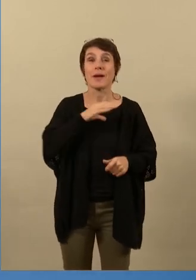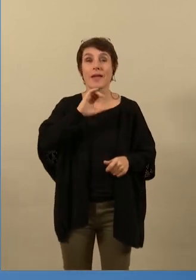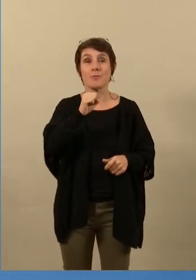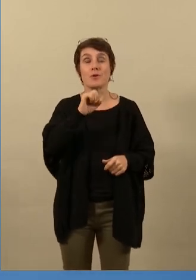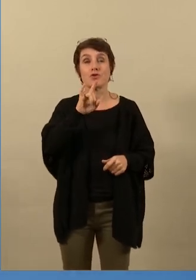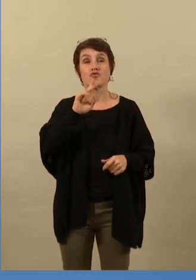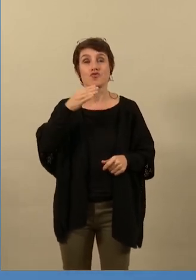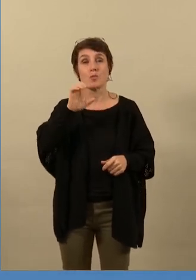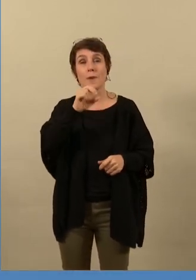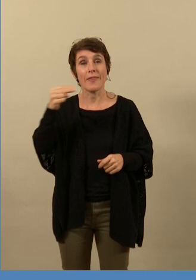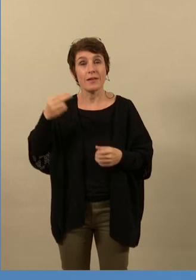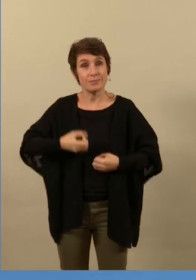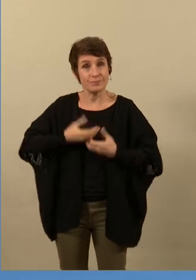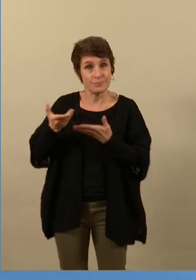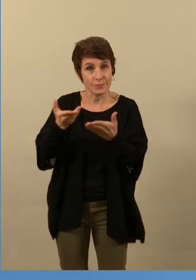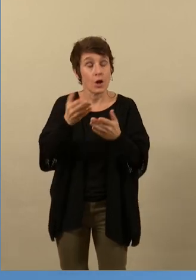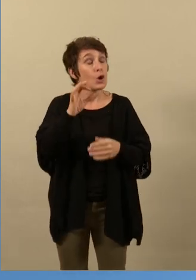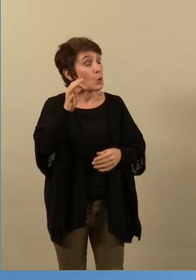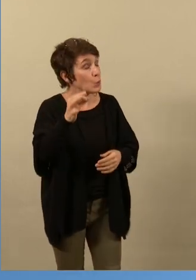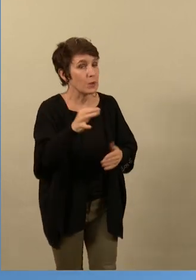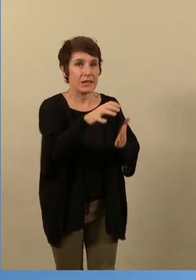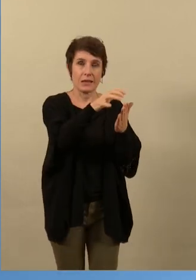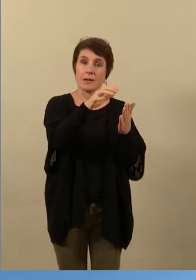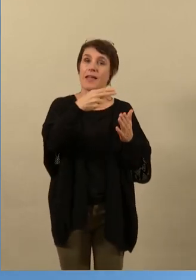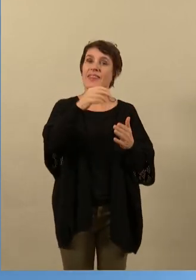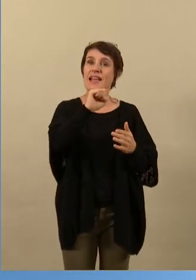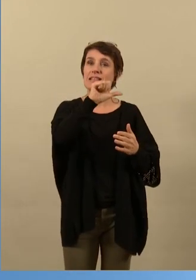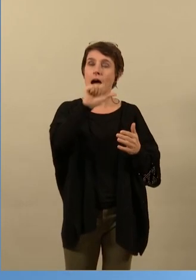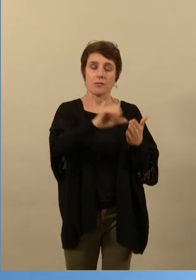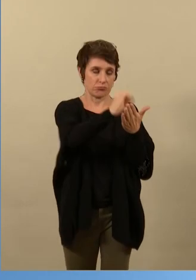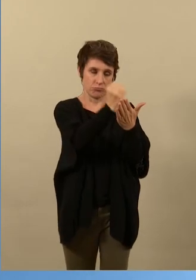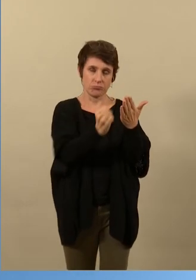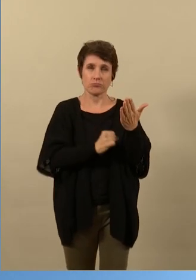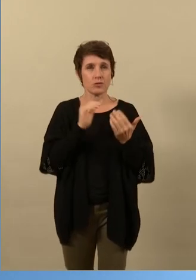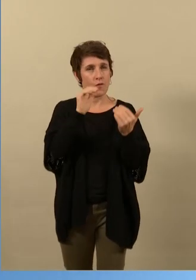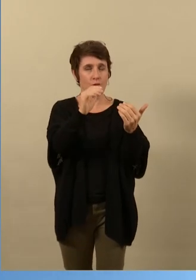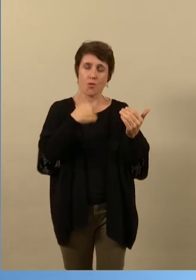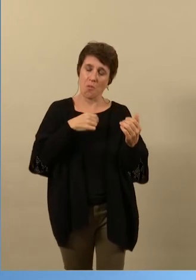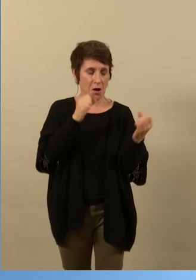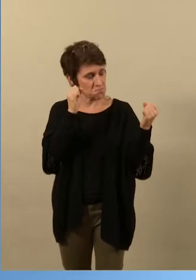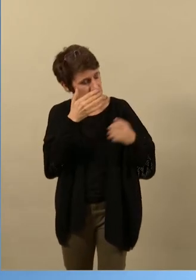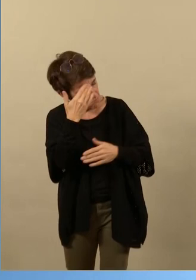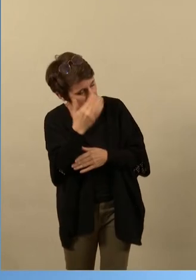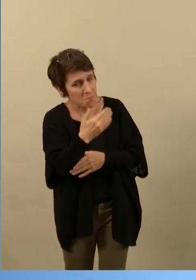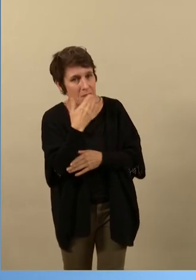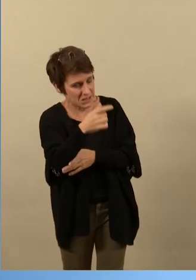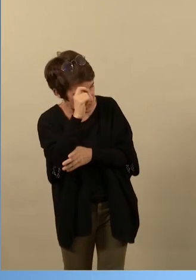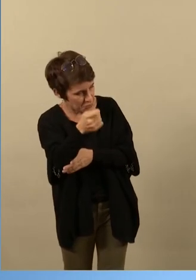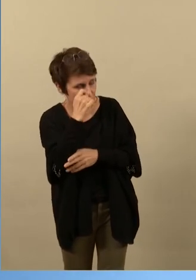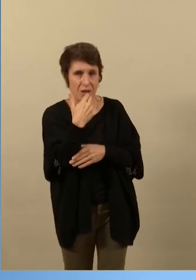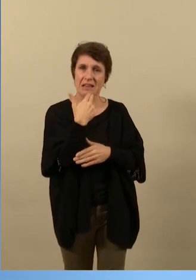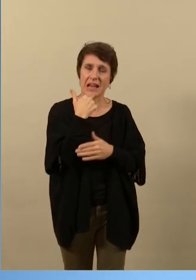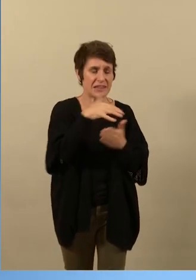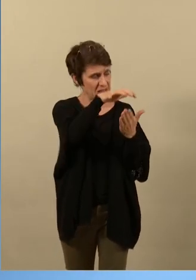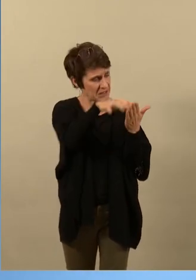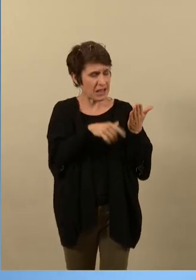parole oui je voulais remercier NASA pour la qualité de son vœux que je suis 100 % en phase avec les attendus et je vous remercie de l'équilibre